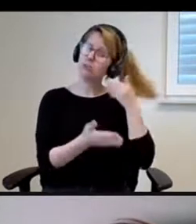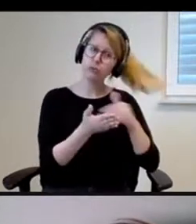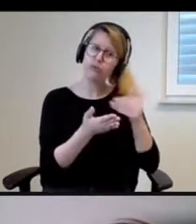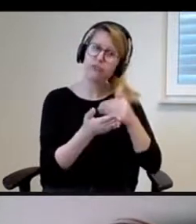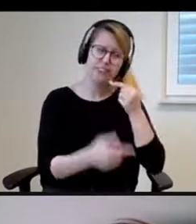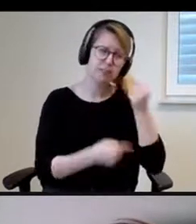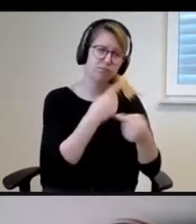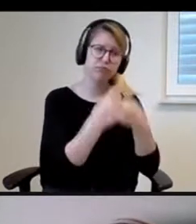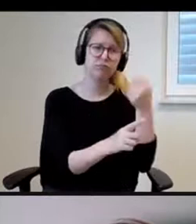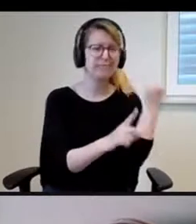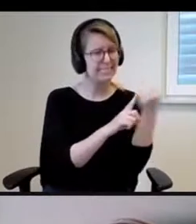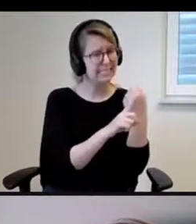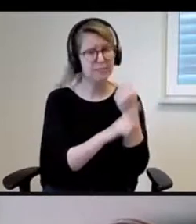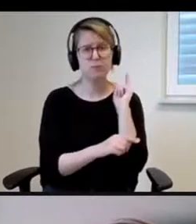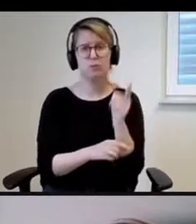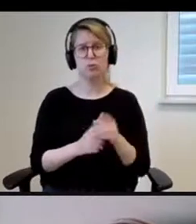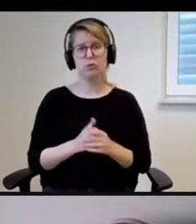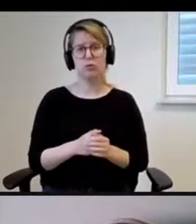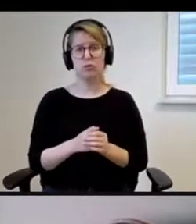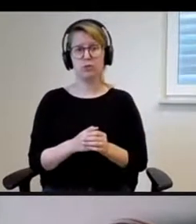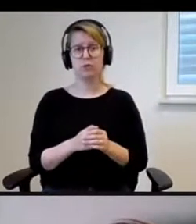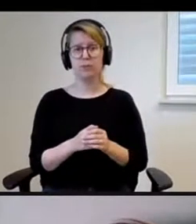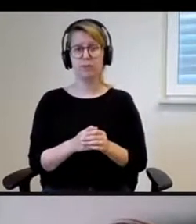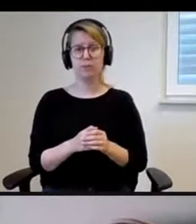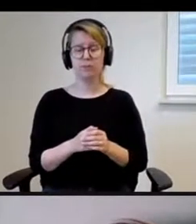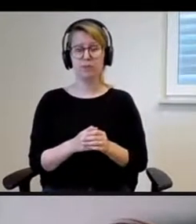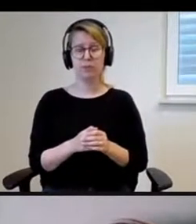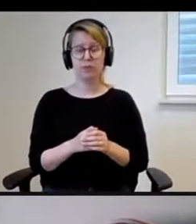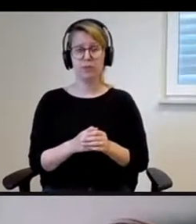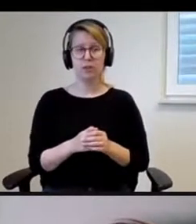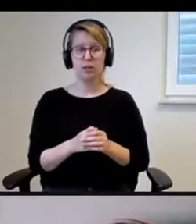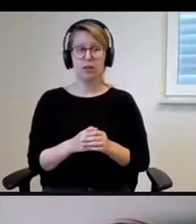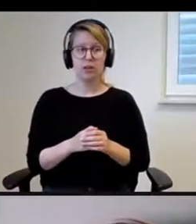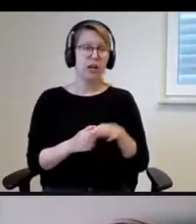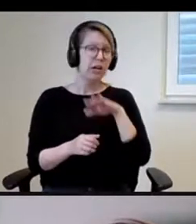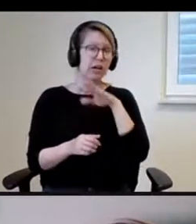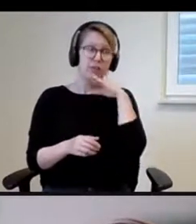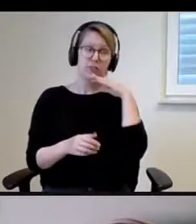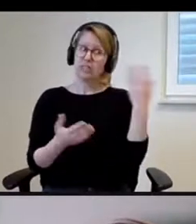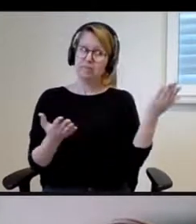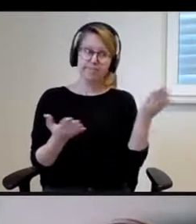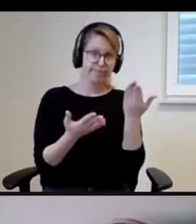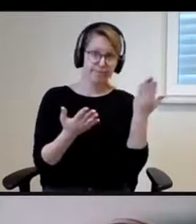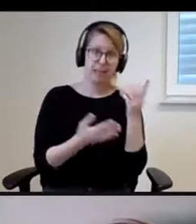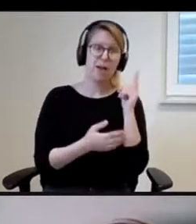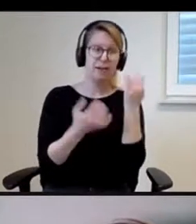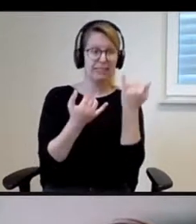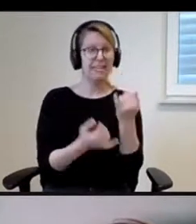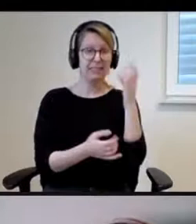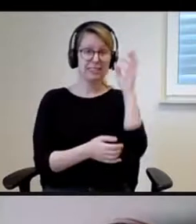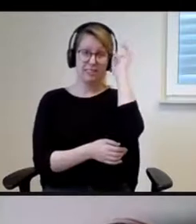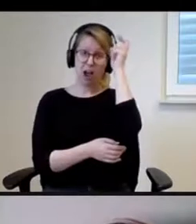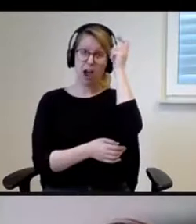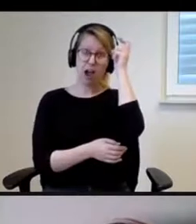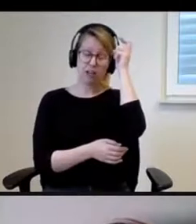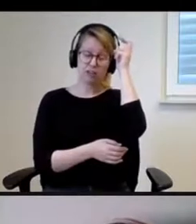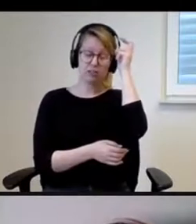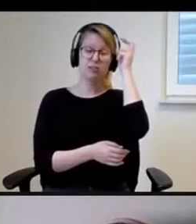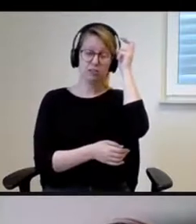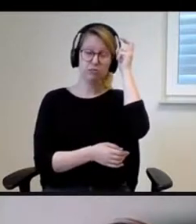d'efforts pour débloquer cela, mais c'est aussi au Conseil maintenant de faire quelques efforts en